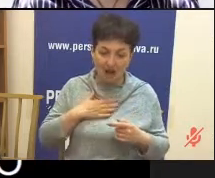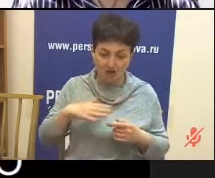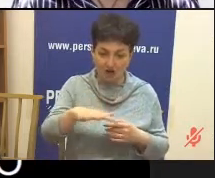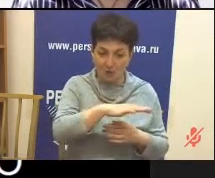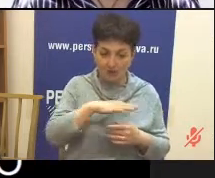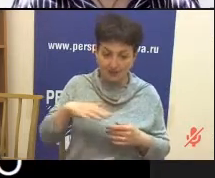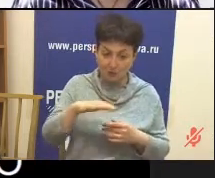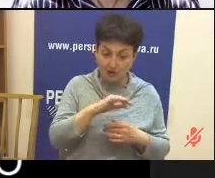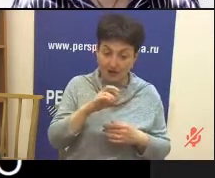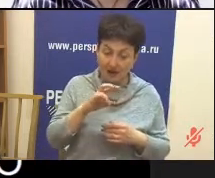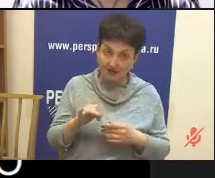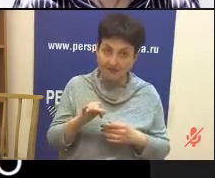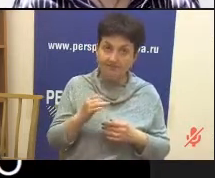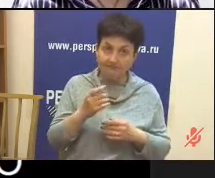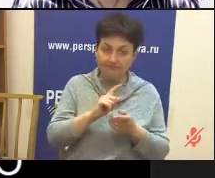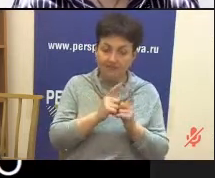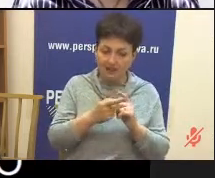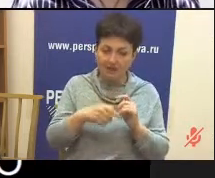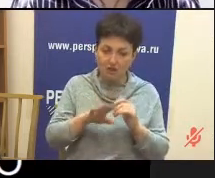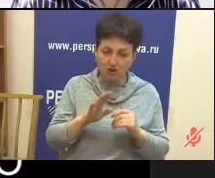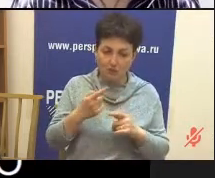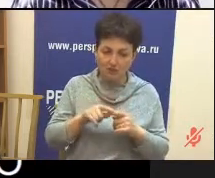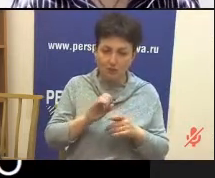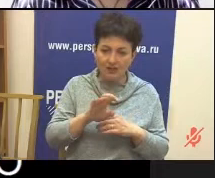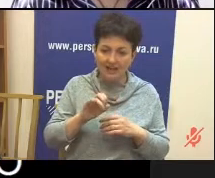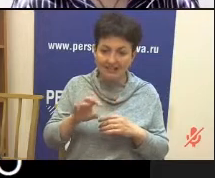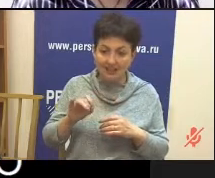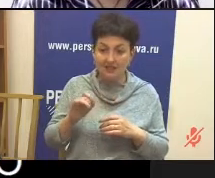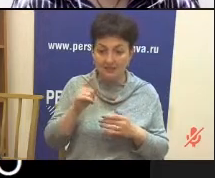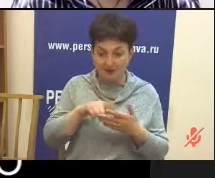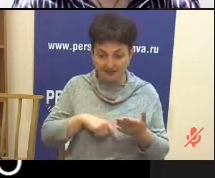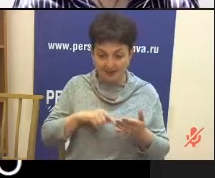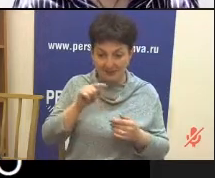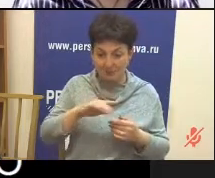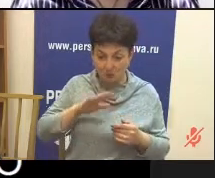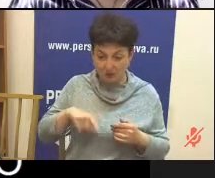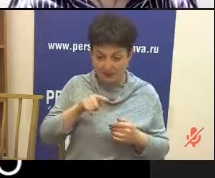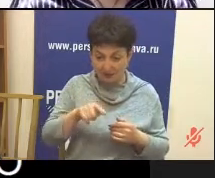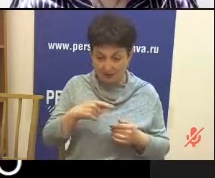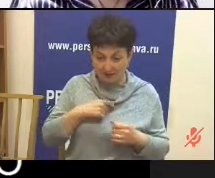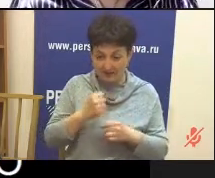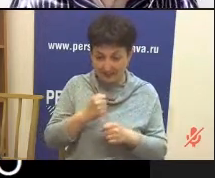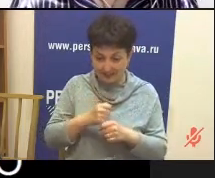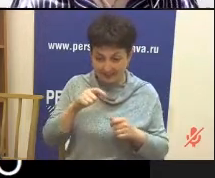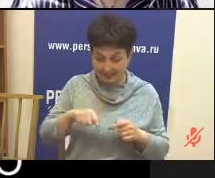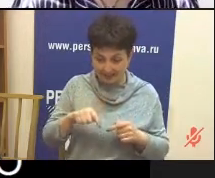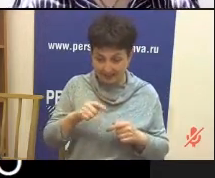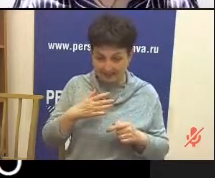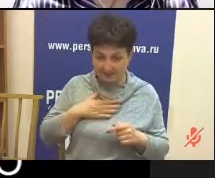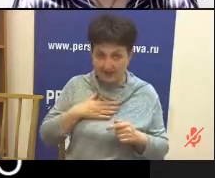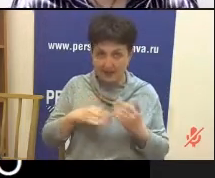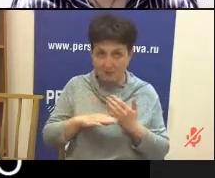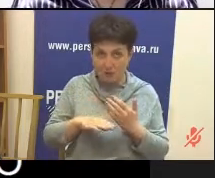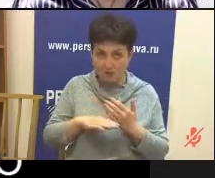очень, дискуссии с нашей аудиторией, они преображают эту рассылку, и поверьте мне, после того,